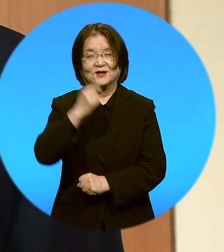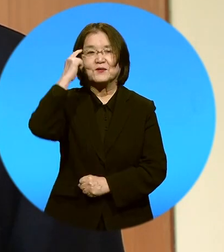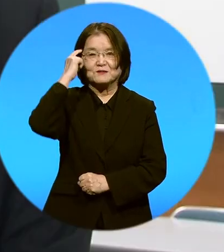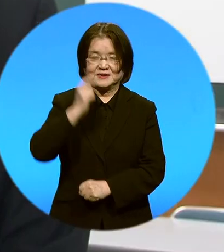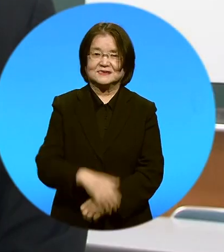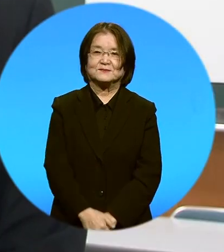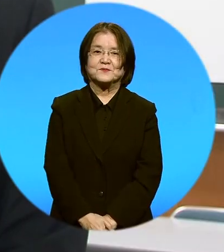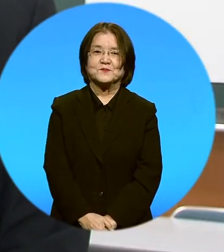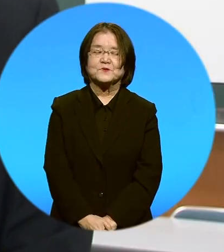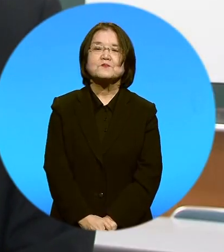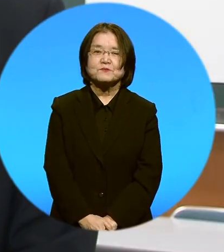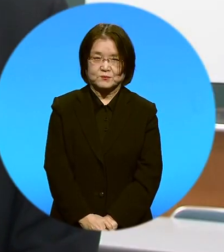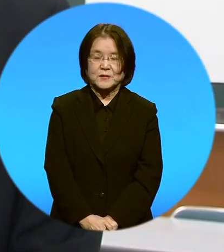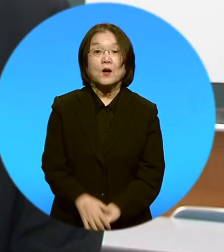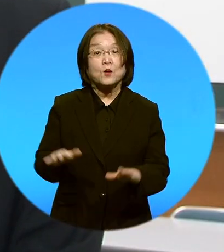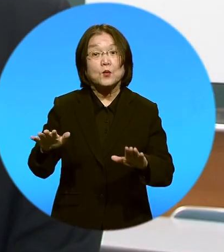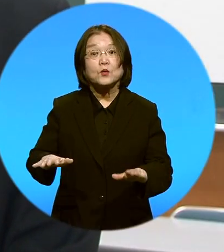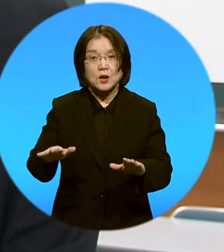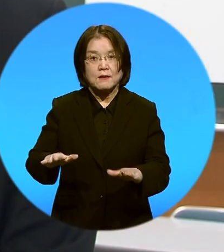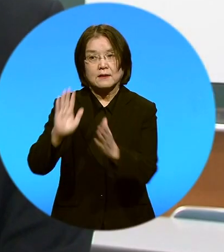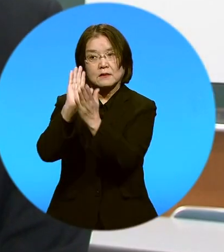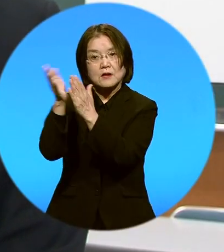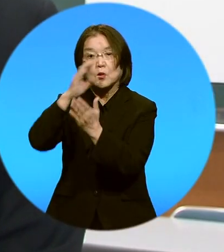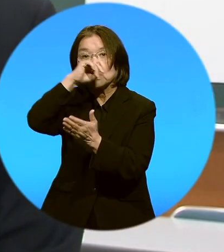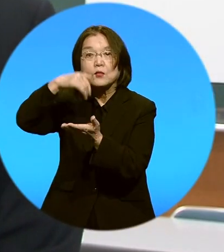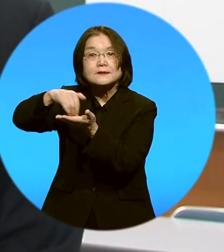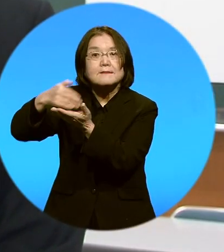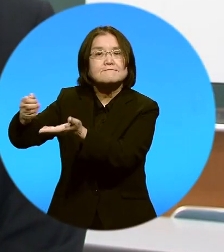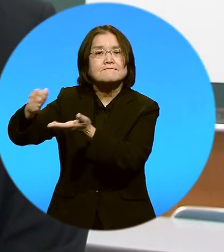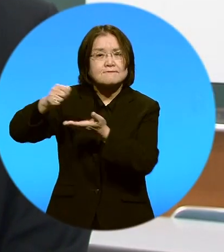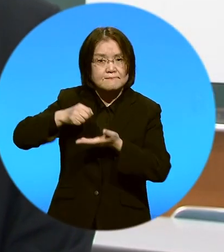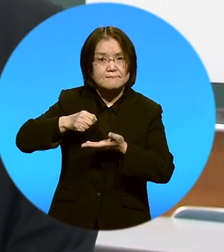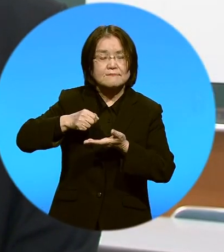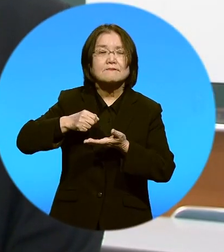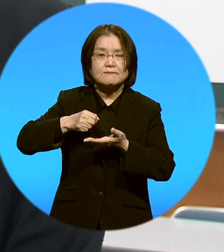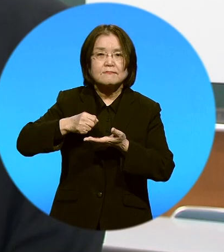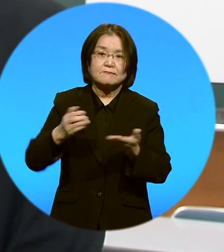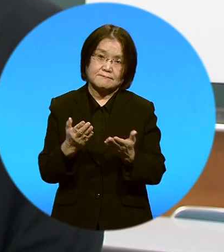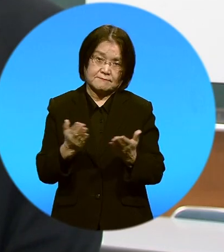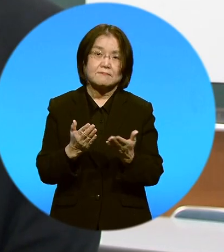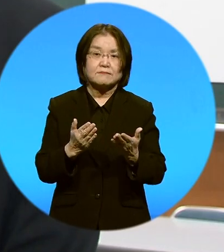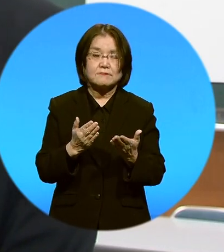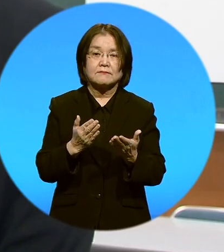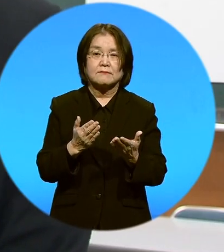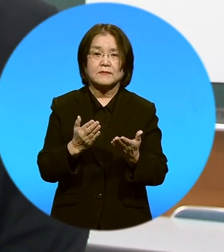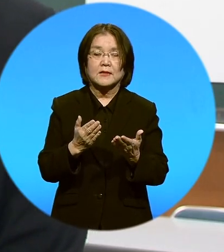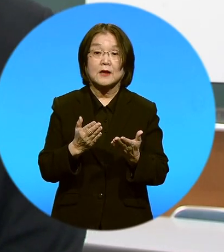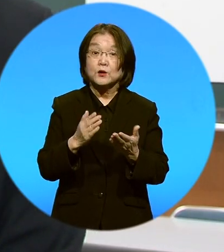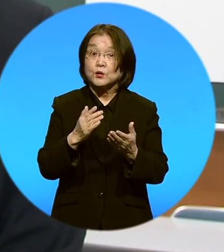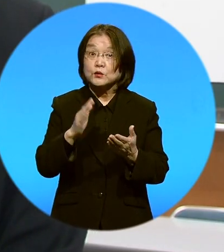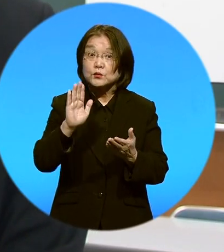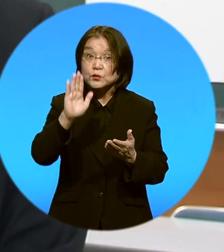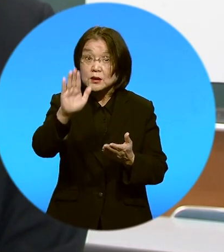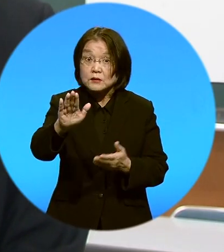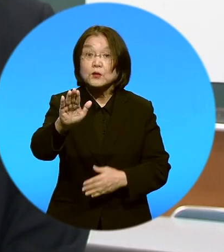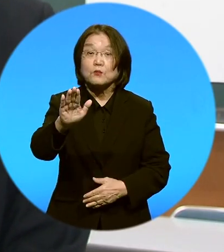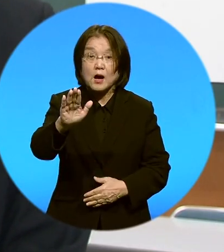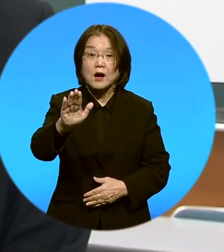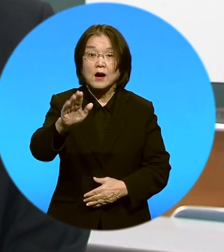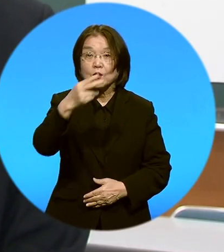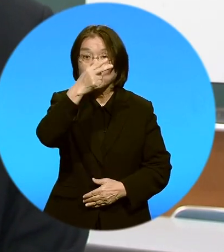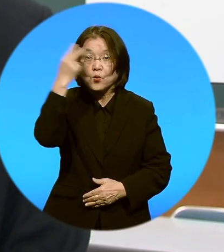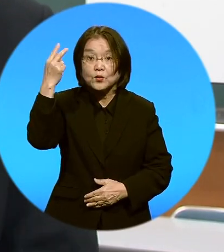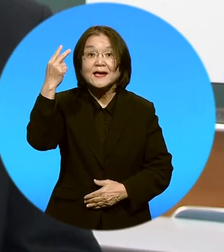。 今回は県の予算事業ということで、取り組めたんですけども、次回以降は、高校